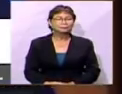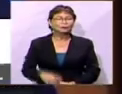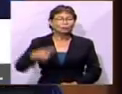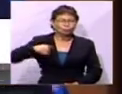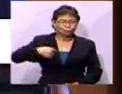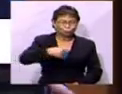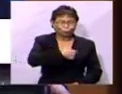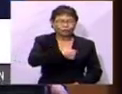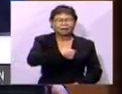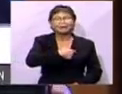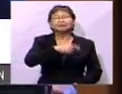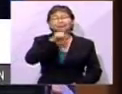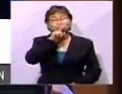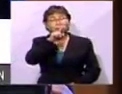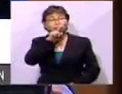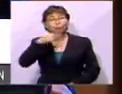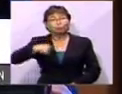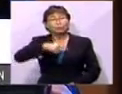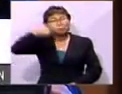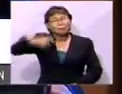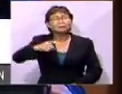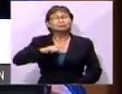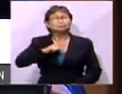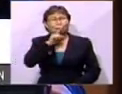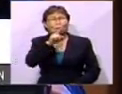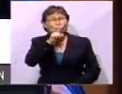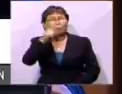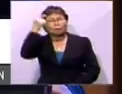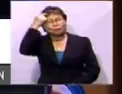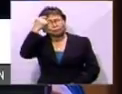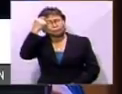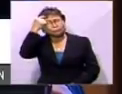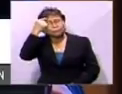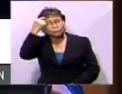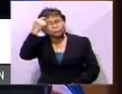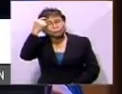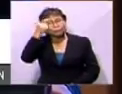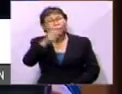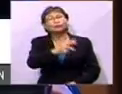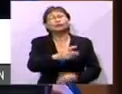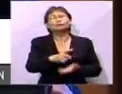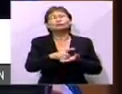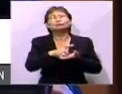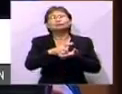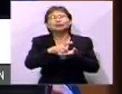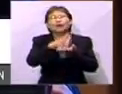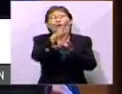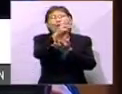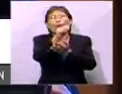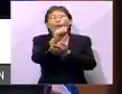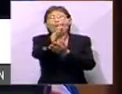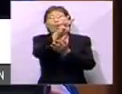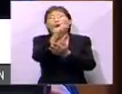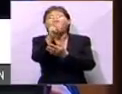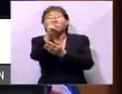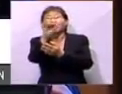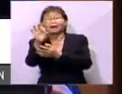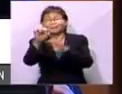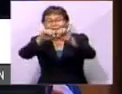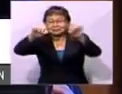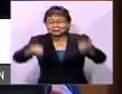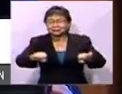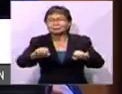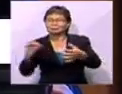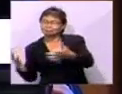We must also, of course, consider the ways in which the wakaf system can work